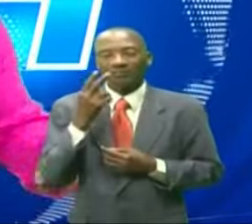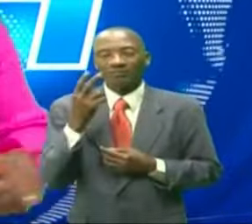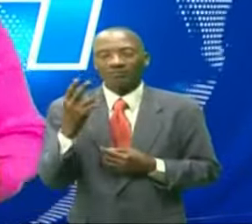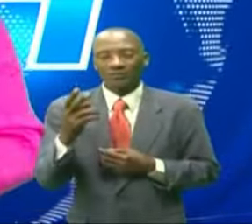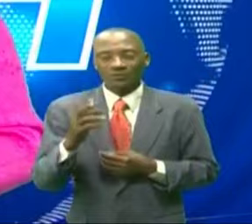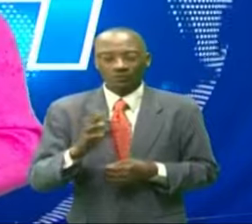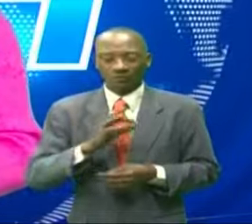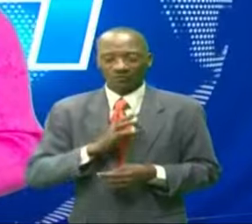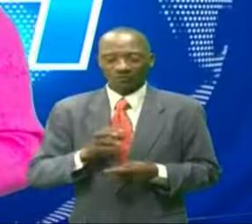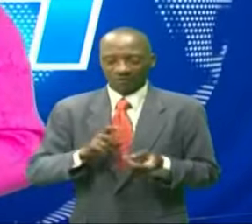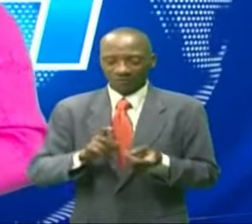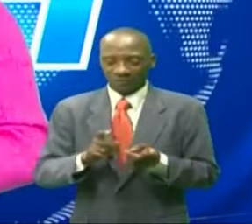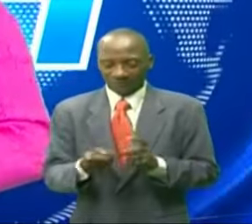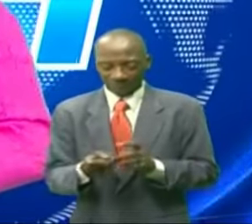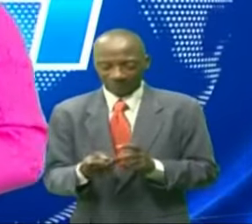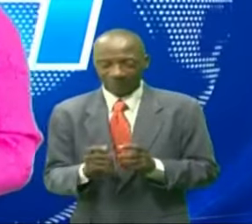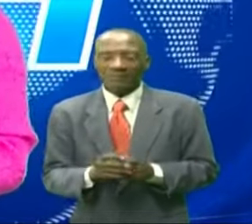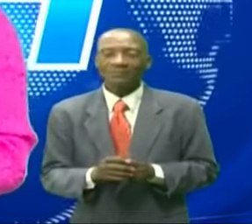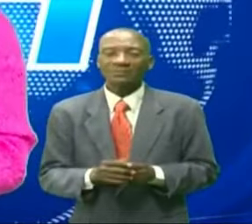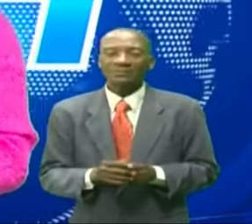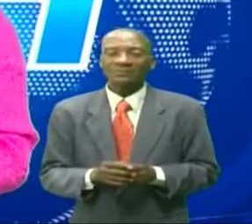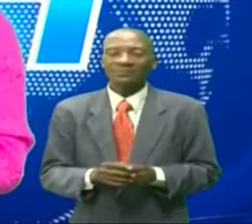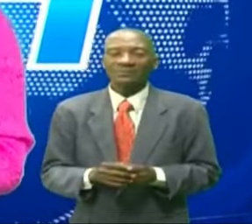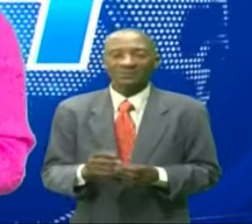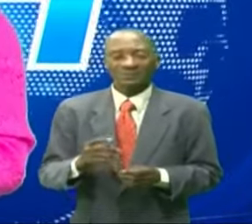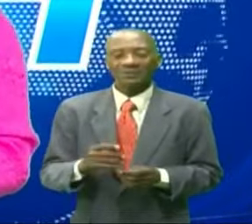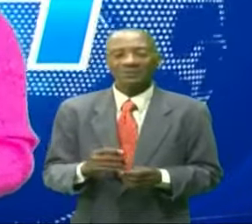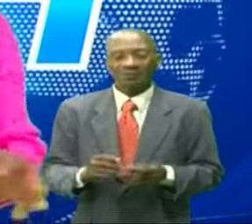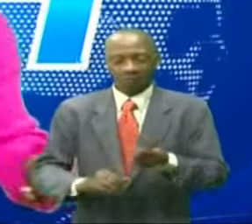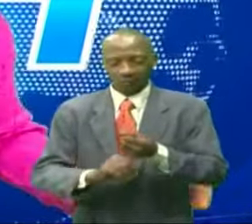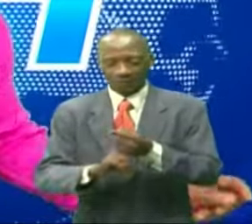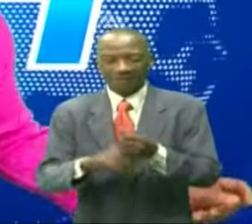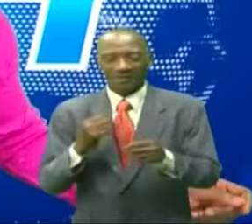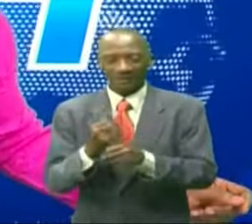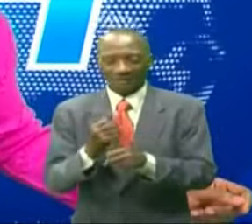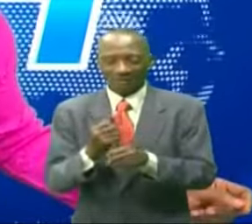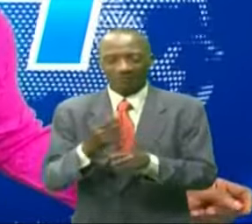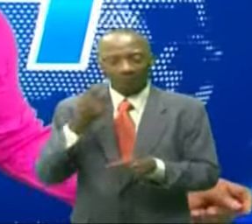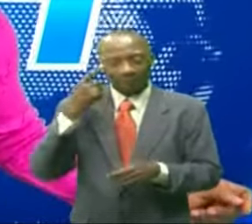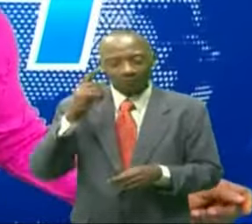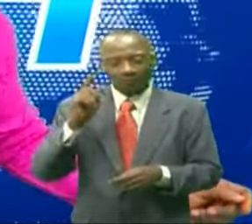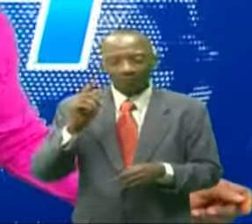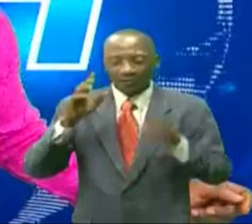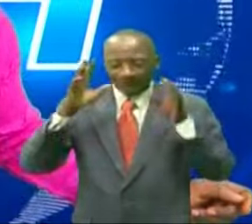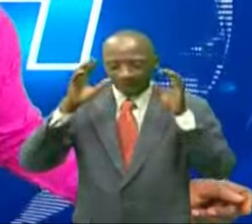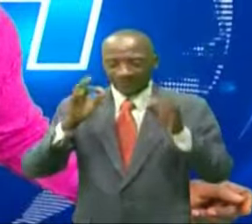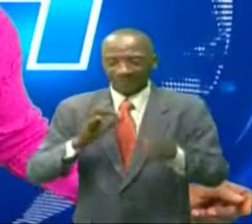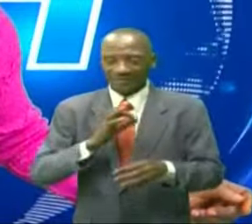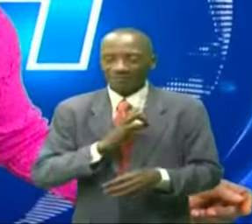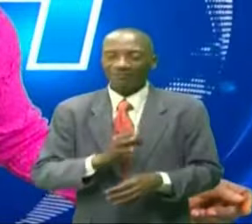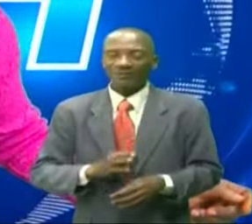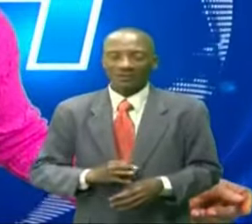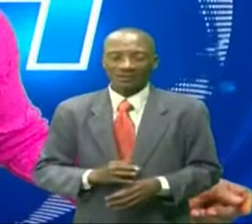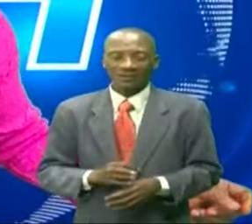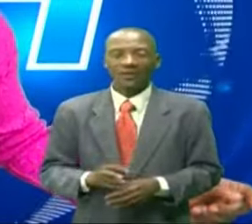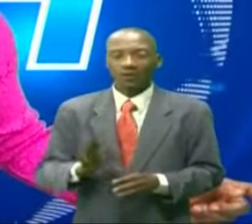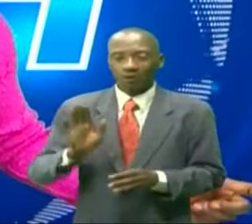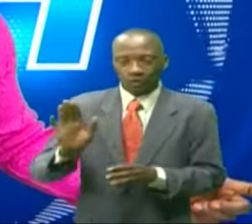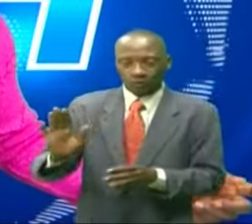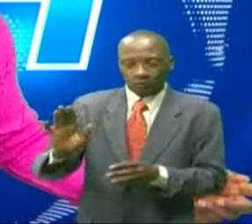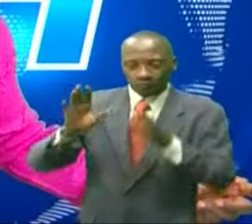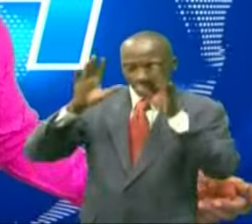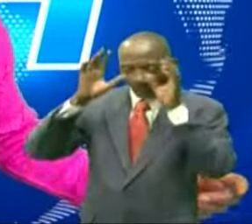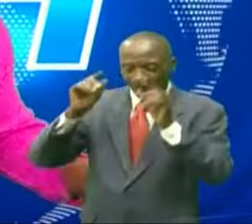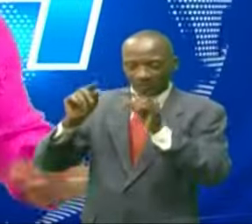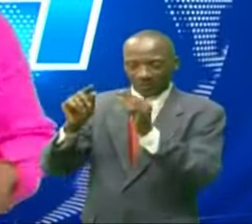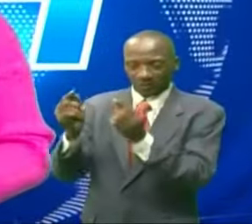le devoir de vulgariser les réalisations du chef de l'État Félix-Antoine Tshisekedi. Son président national Kali Mbui appelle